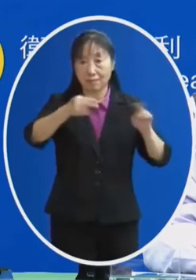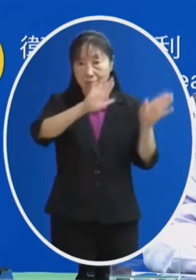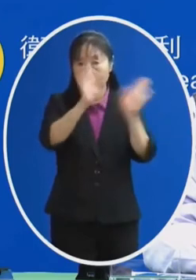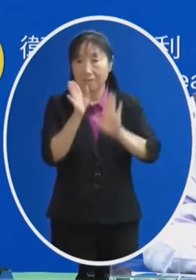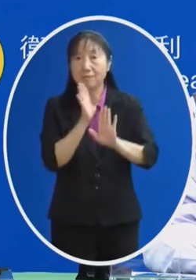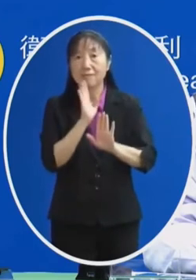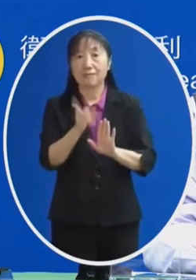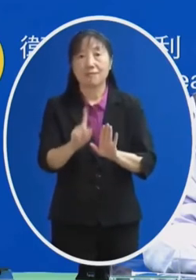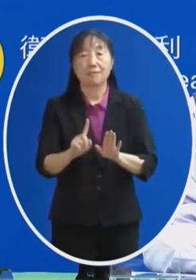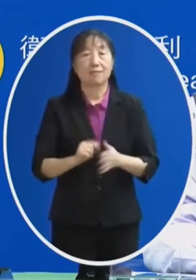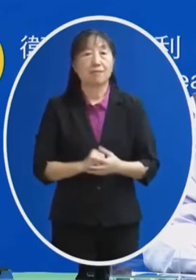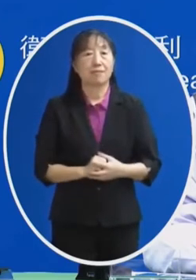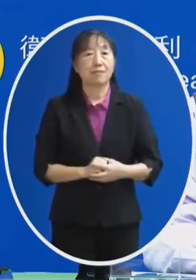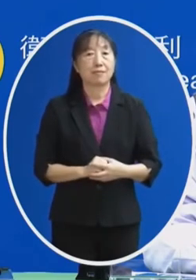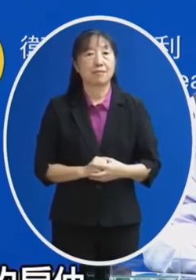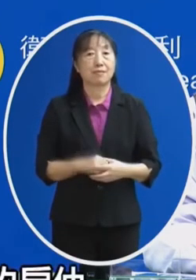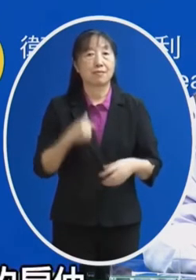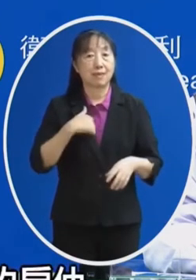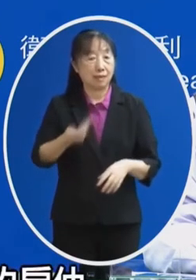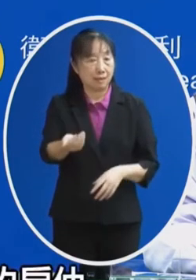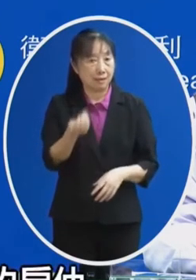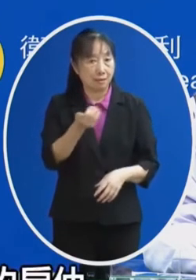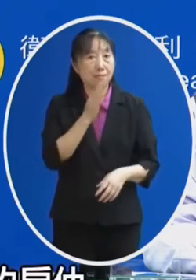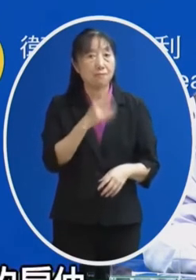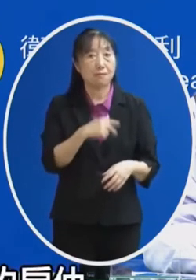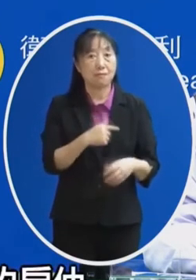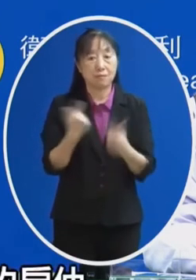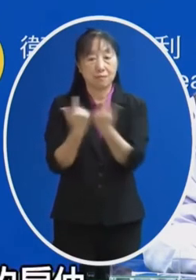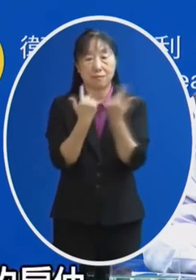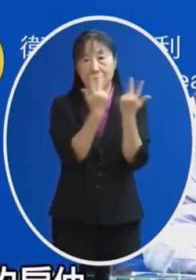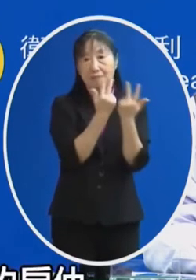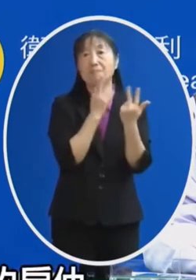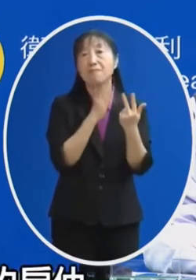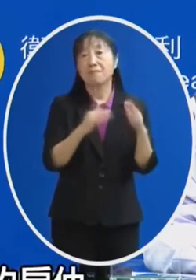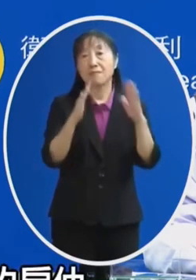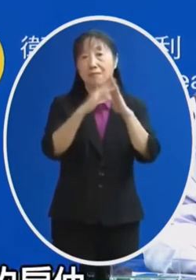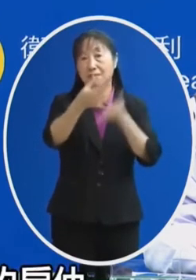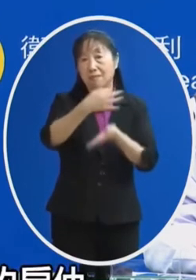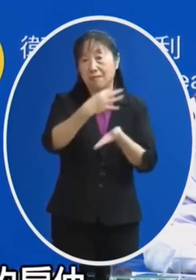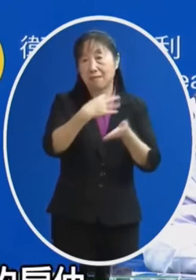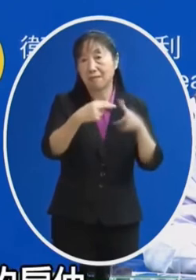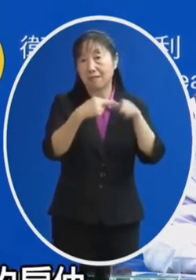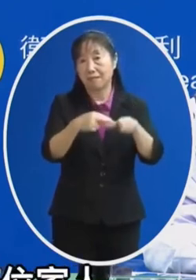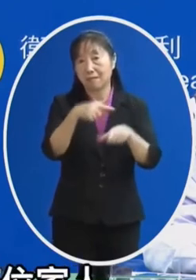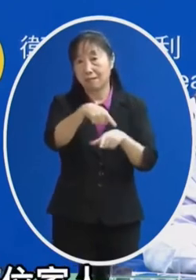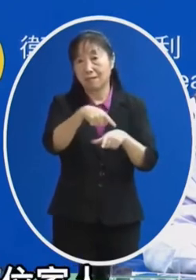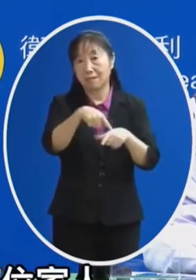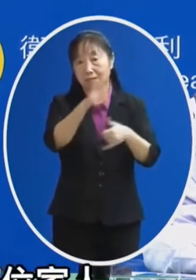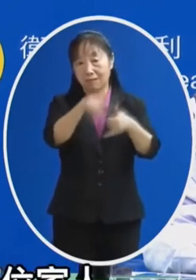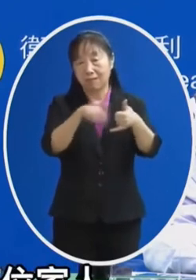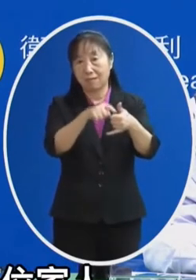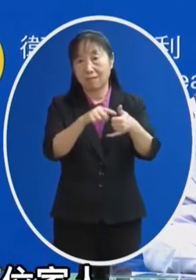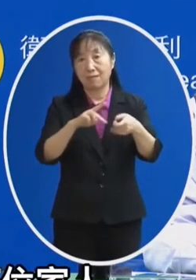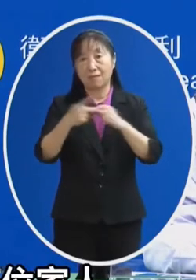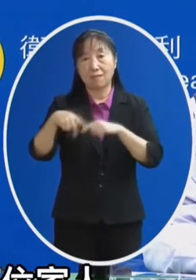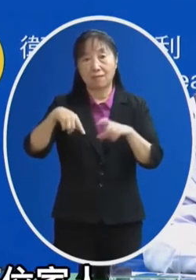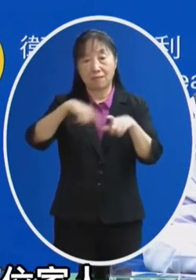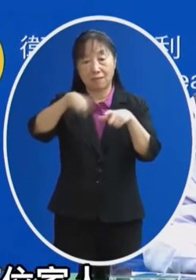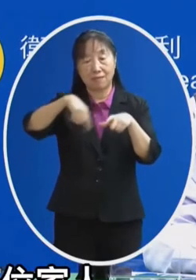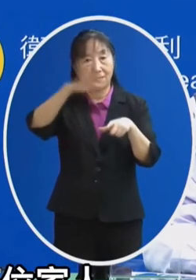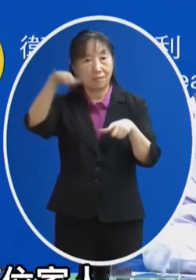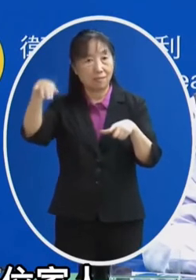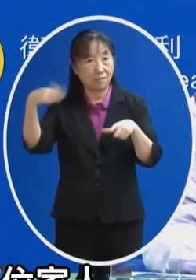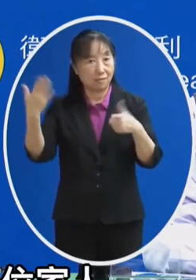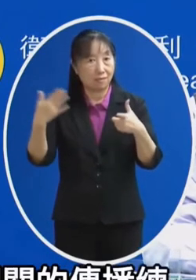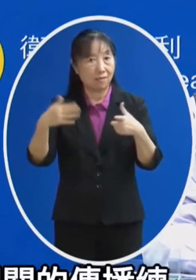出来哦，是我们先前有这个双北地区的防重哦，有这个防重案，有跟圆山饭店的一位